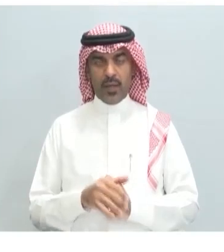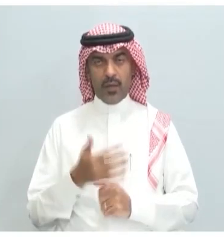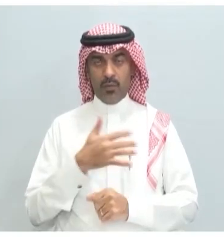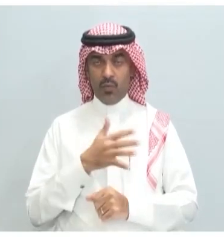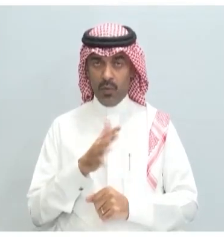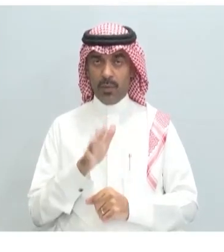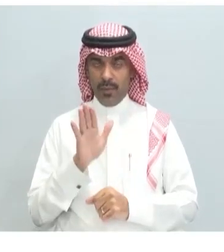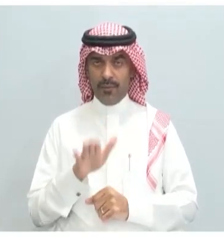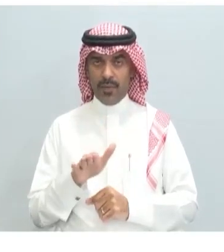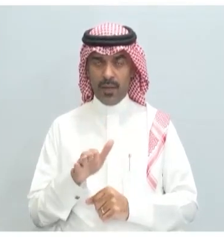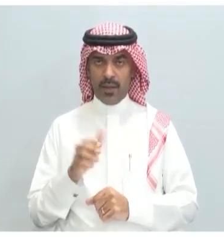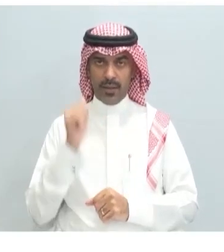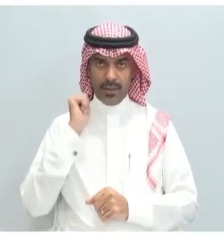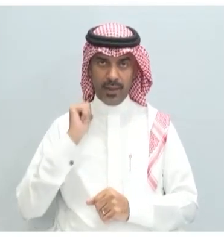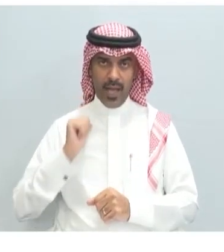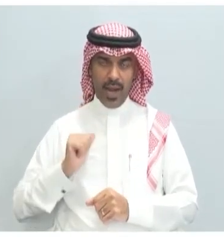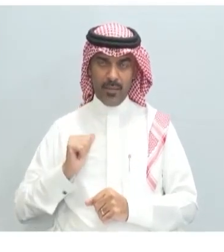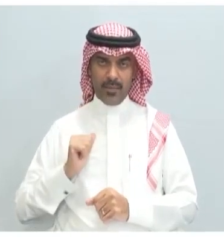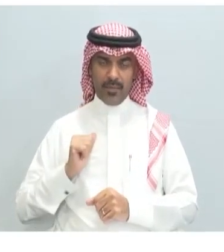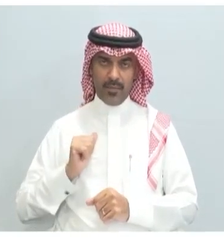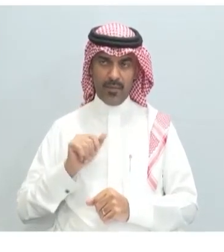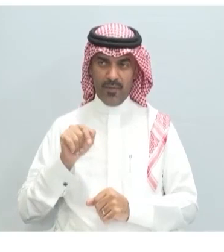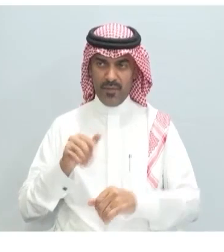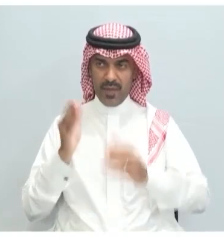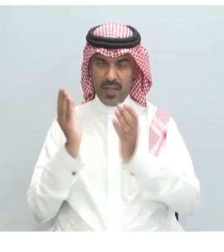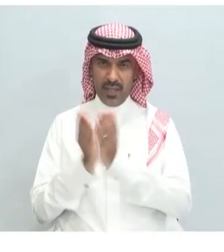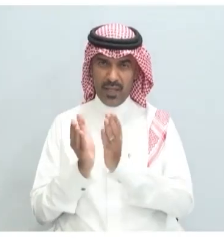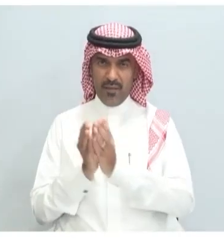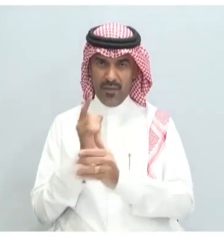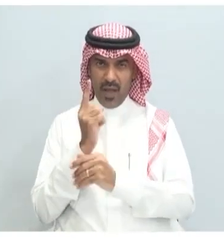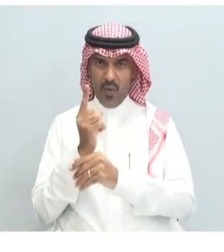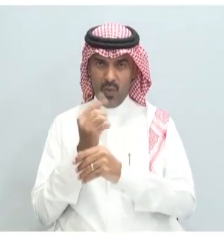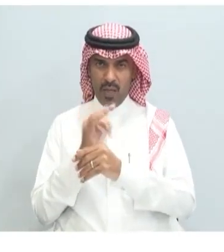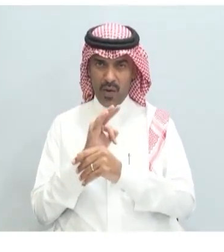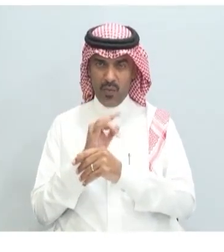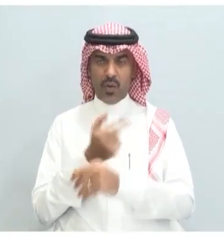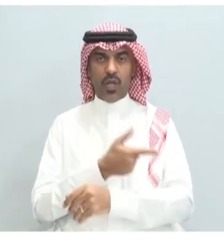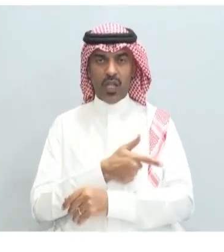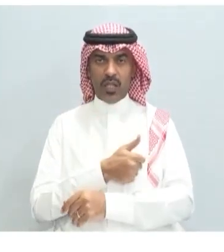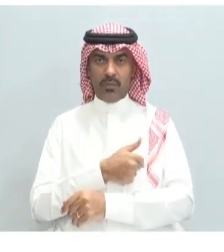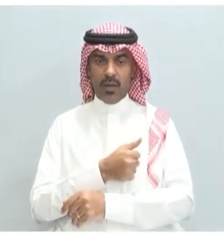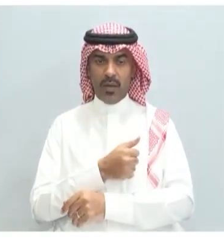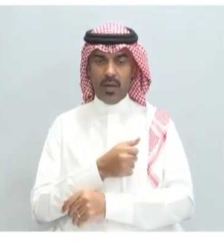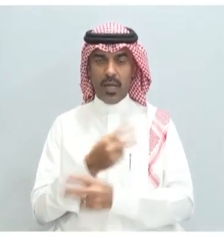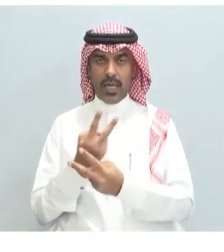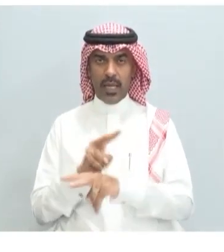في الصف او طالبه الصف الاول واسمه